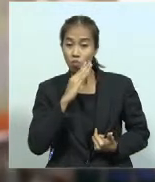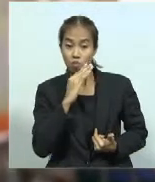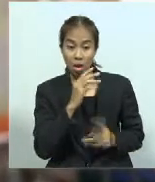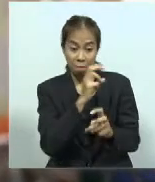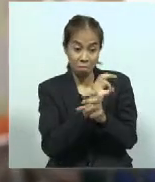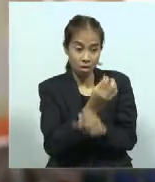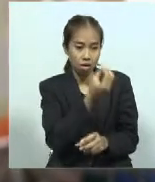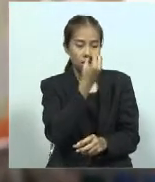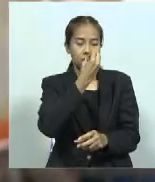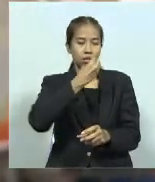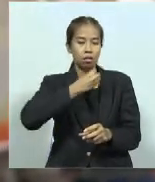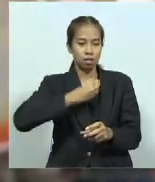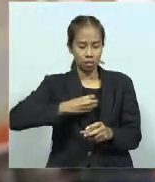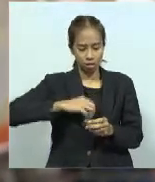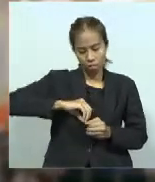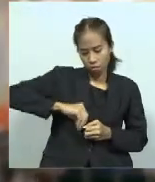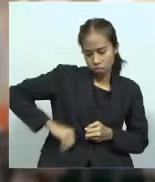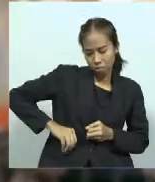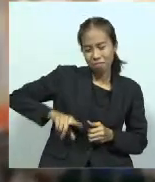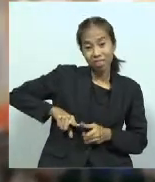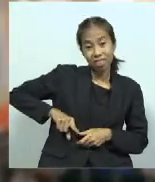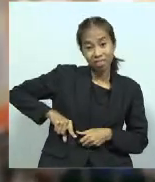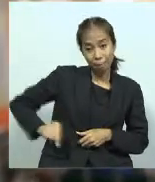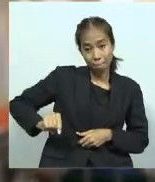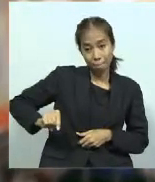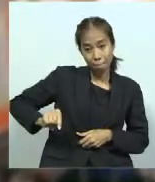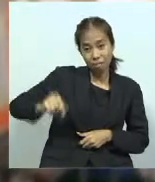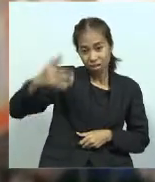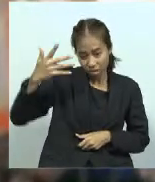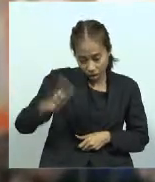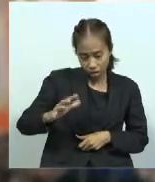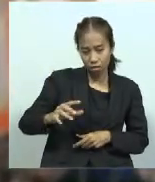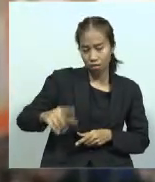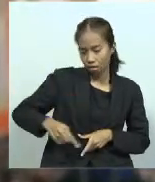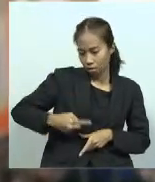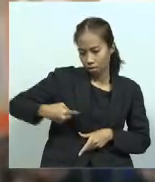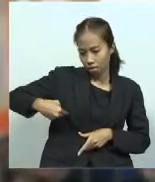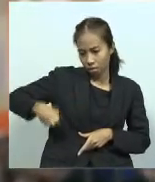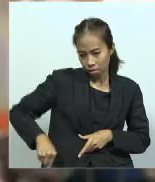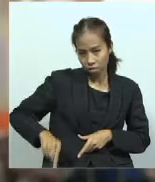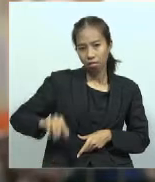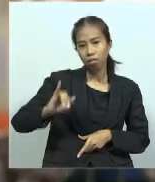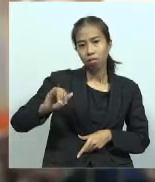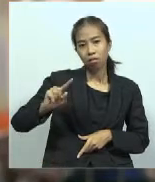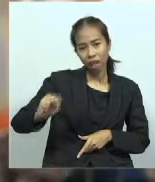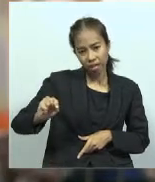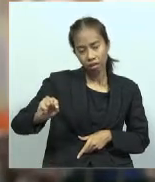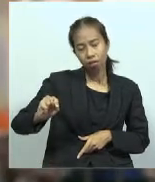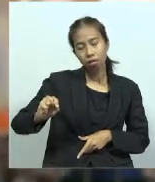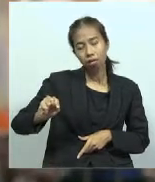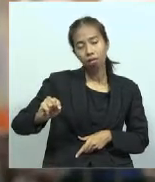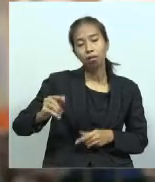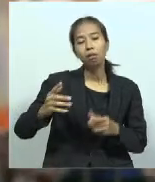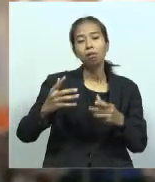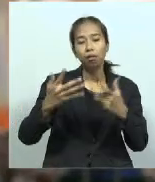ในร่างกายเนี่ยจะถูกเป็นขับที่ตับพอหลังจากนั้นเนี่ยนะครับก็จะส่งไปเพื่อเป็นขับทิ้งออกจากร่างกายที่ไตน